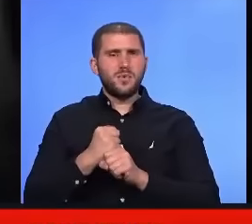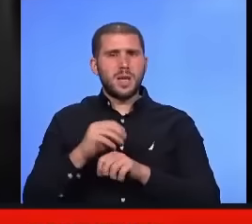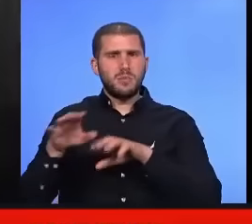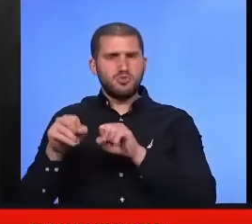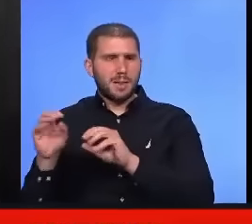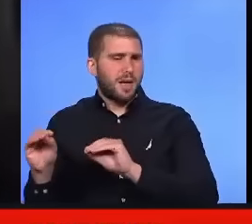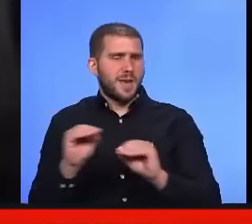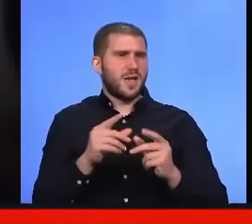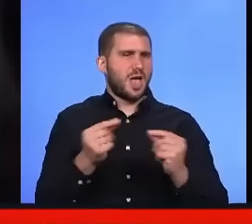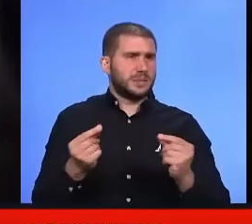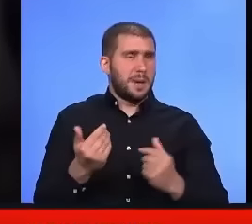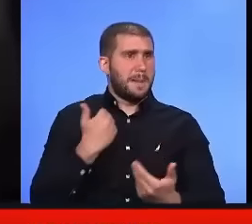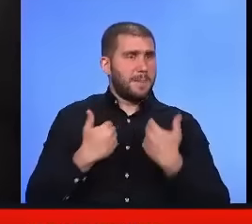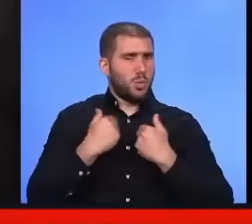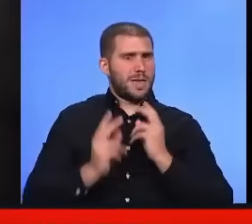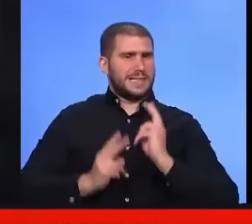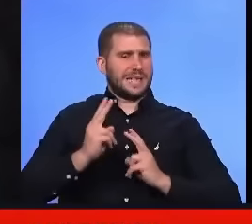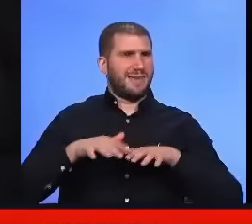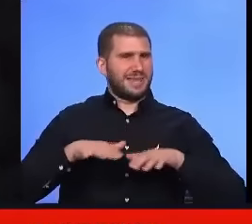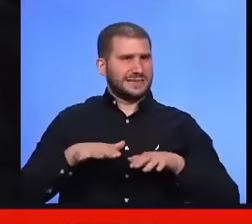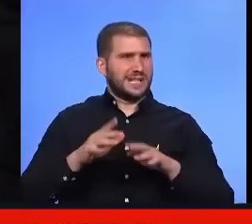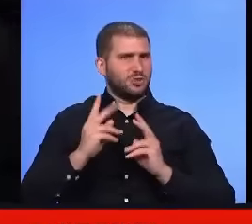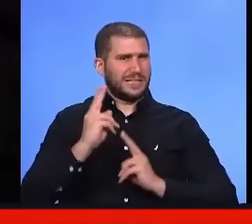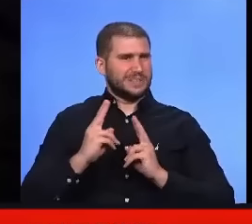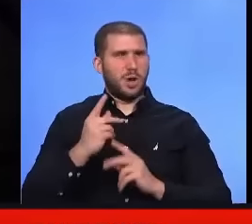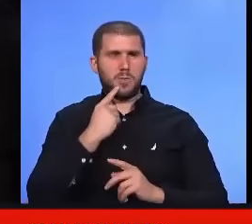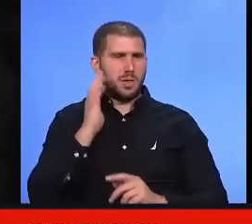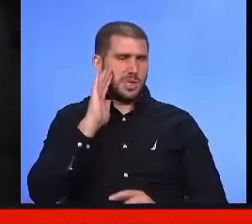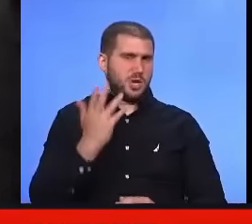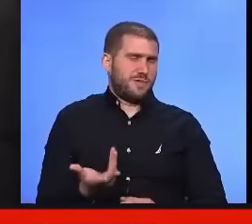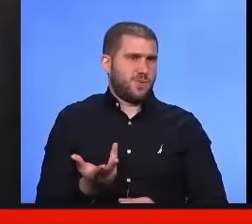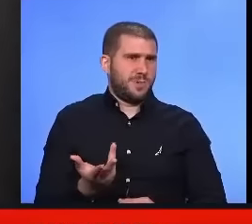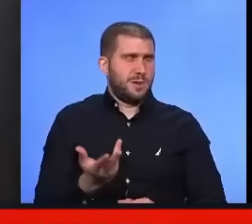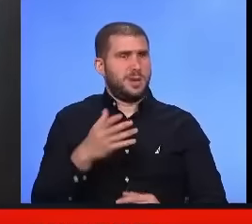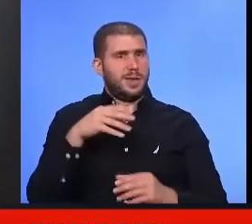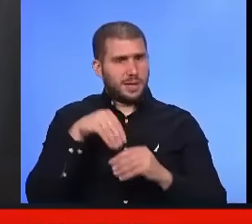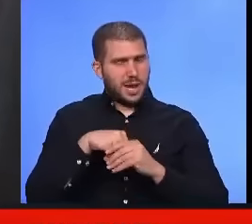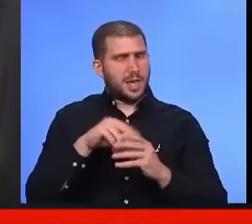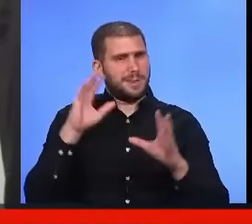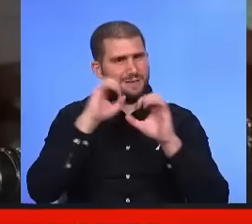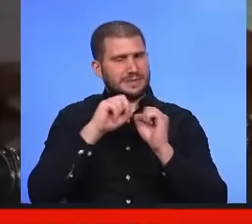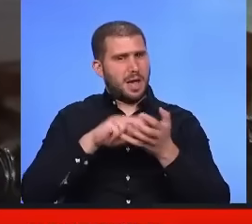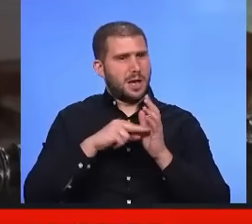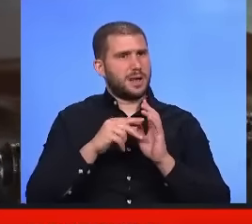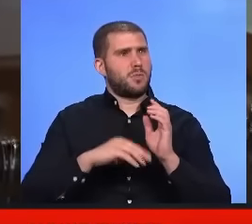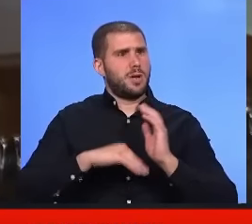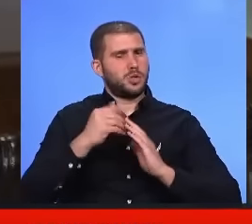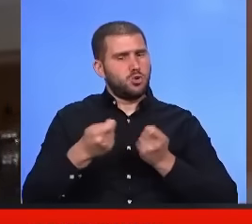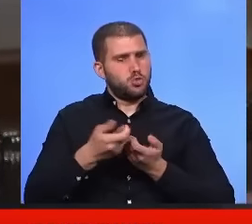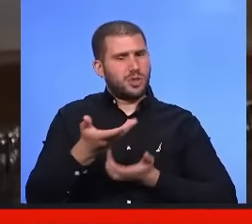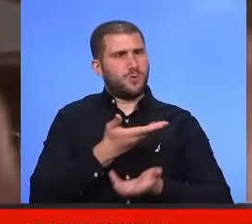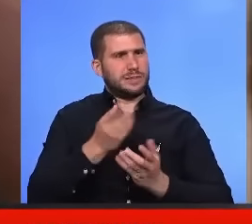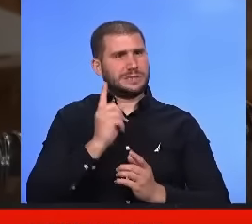לבעצם עזה. באו אלינו אל יצרני הטקסטיל שיצרו בגדה ואמרו, תקשיבו, כחלק גם מהאסטרטגיה של לבנות איזושהי שותפות, אז